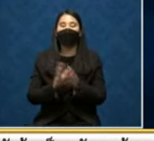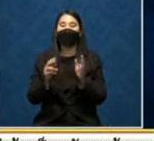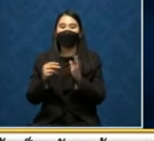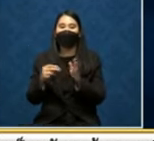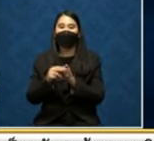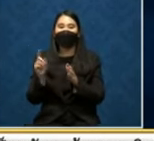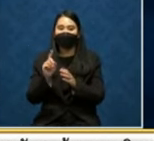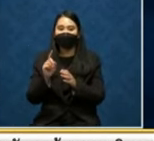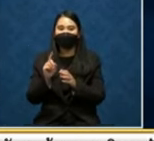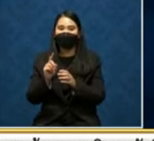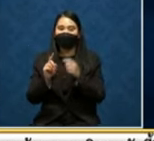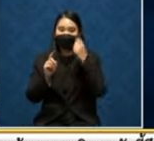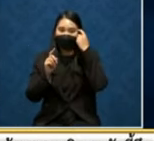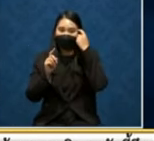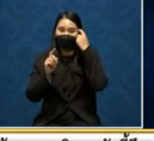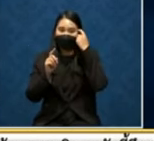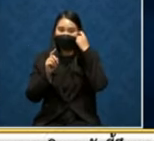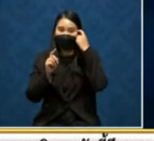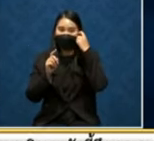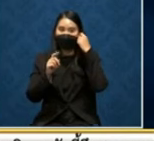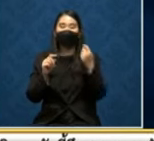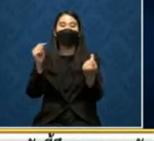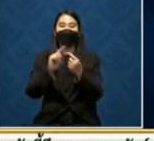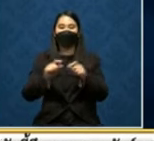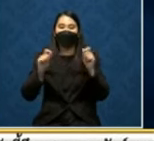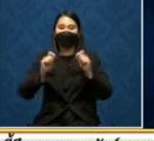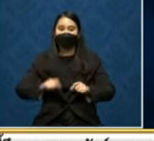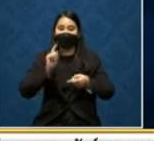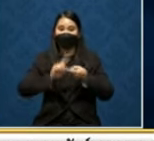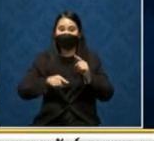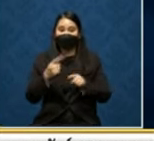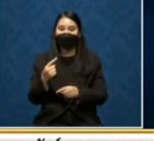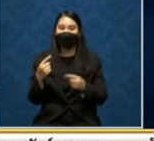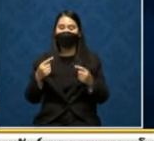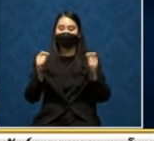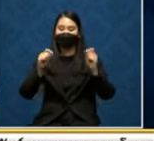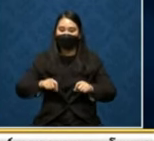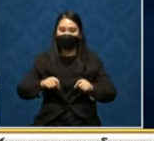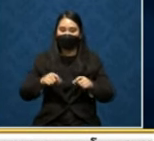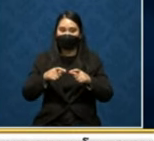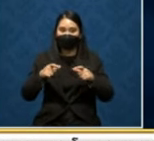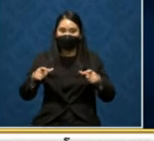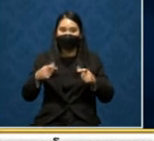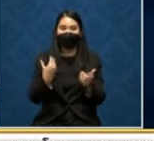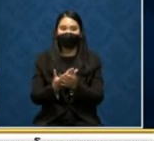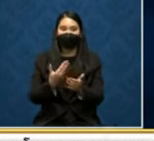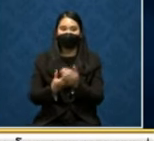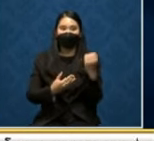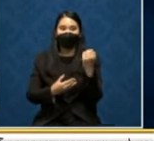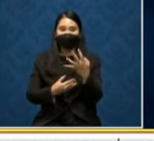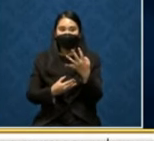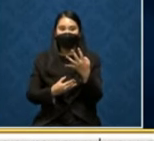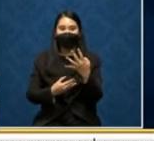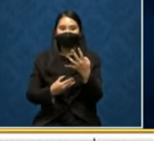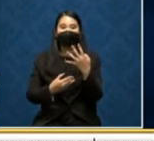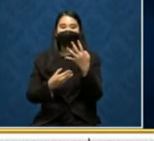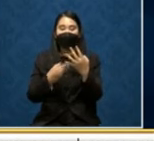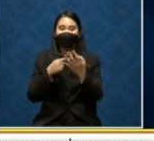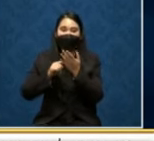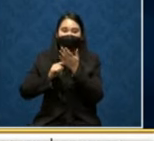ได้เอาสัญญาพันธะสัญญาระหว่างเพื่อนทั้งสองคนเอาเช็ค 4ใบนี้ไปขึ้นกับท่านประธานนำ